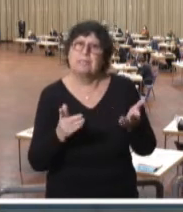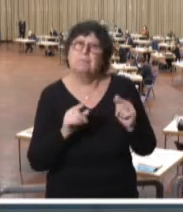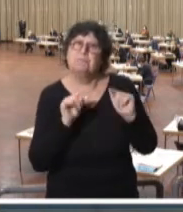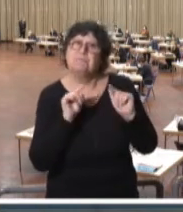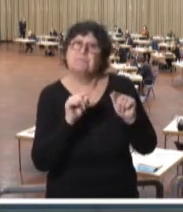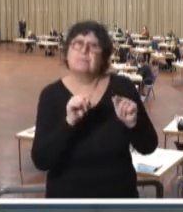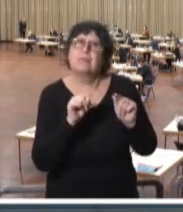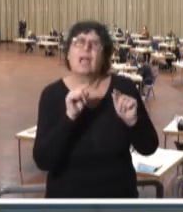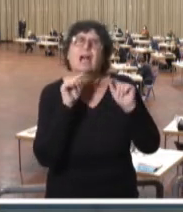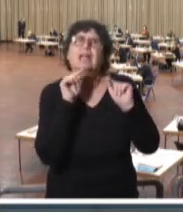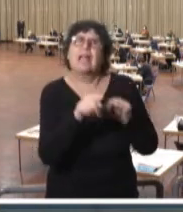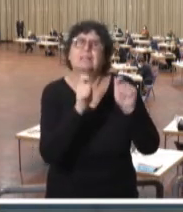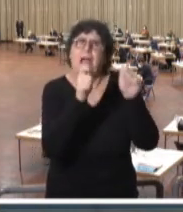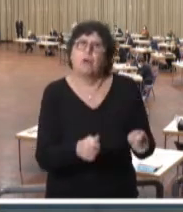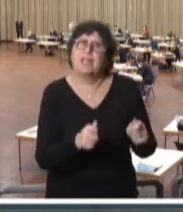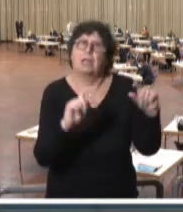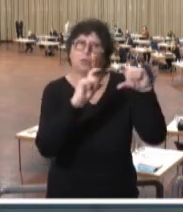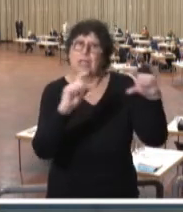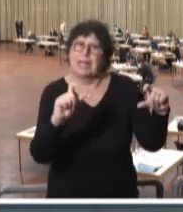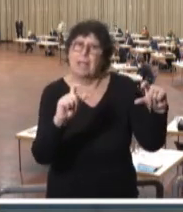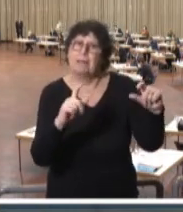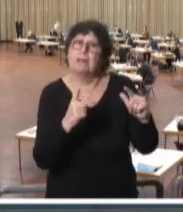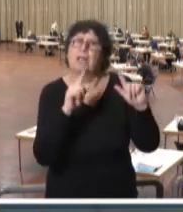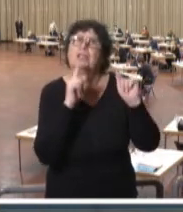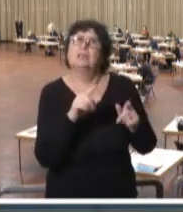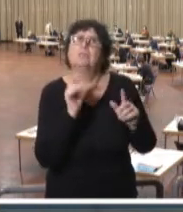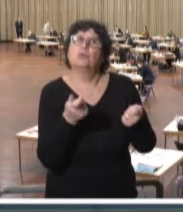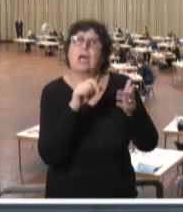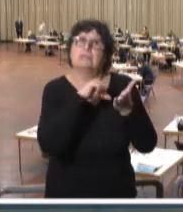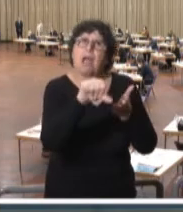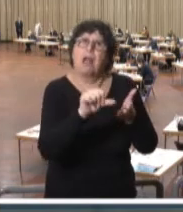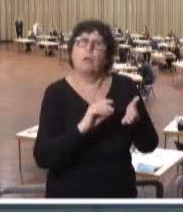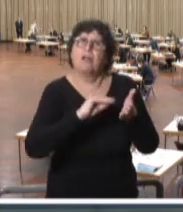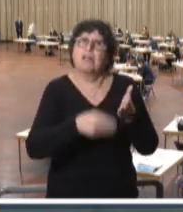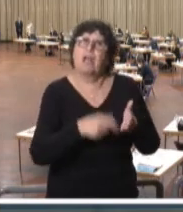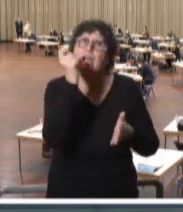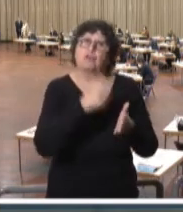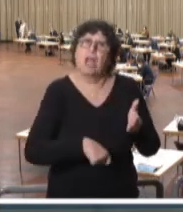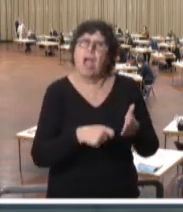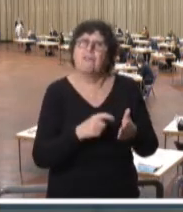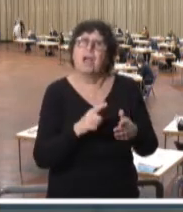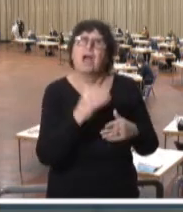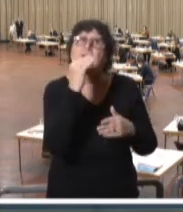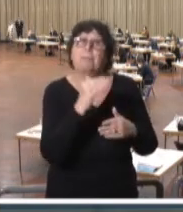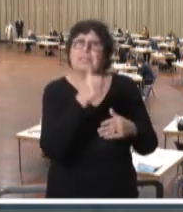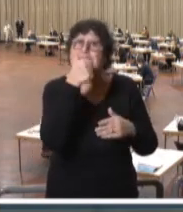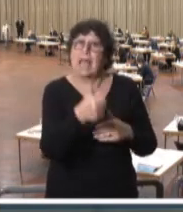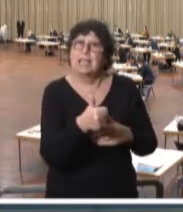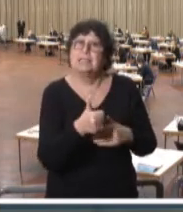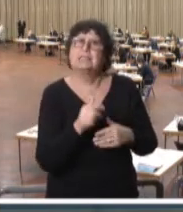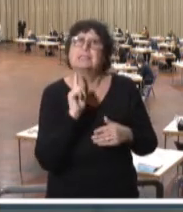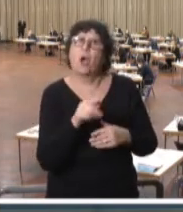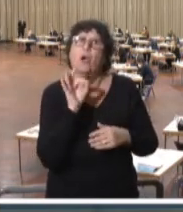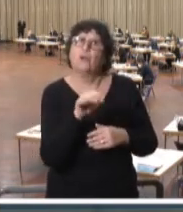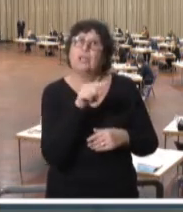das beauftragte Unternehmen ist zur Zahlung einer Vertragsstrafe nach Satz 1 auch für den Fall zu